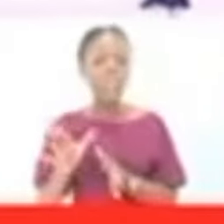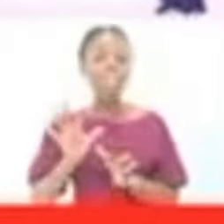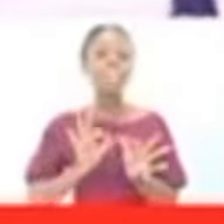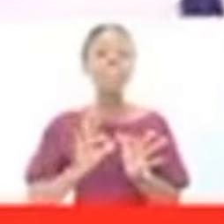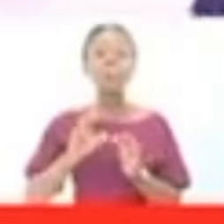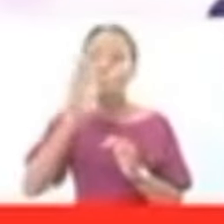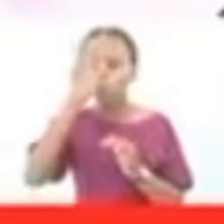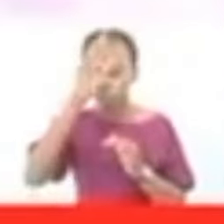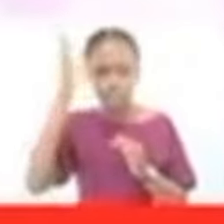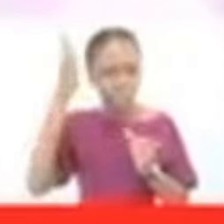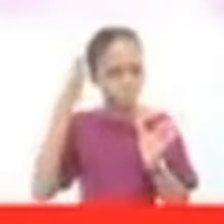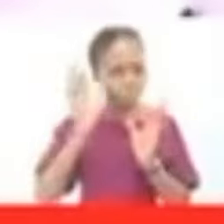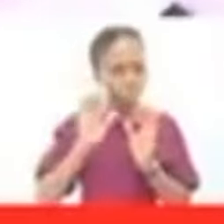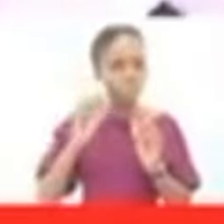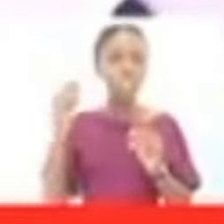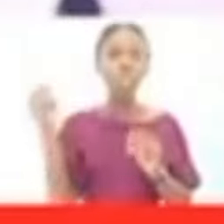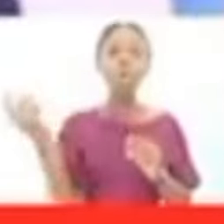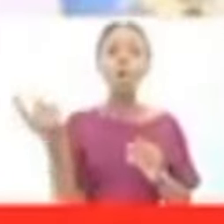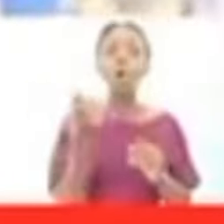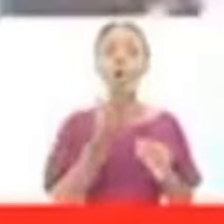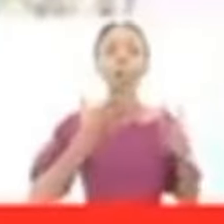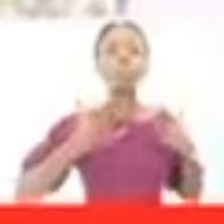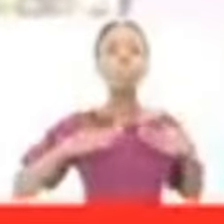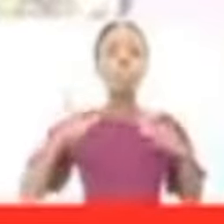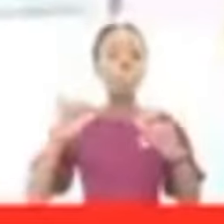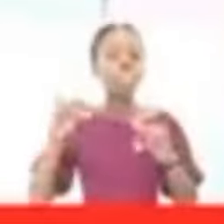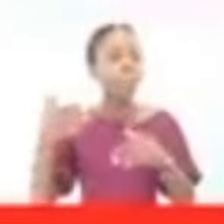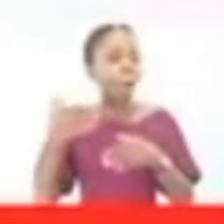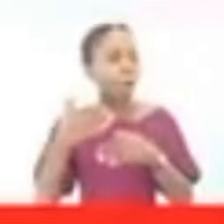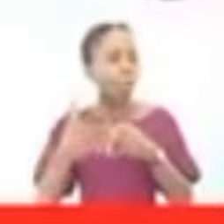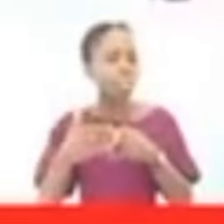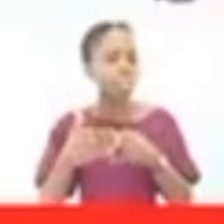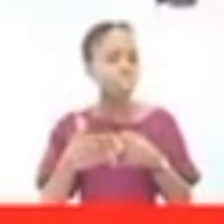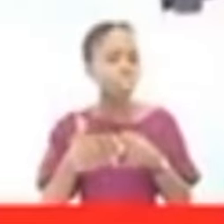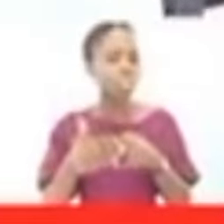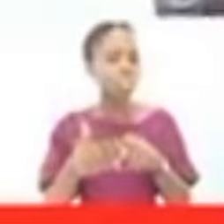Na kama polisi hajui, nyinyi nyote mnaishi hapa karibu,